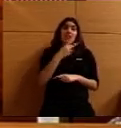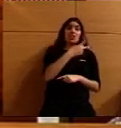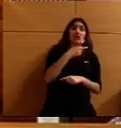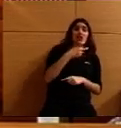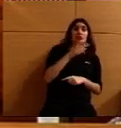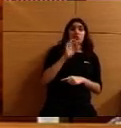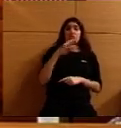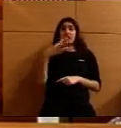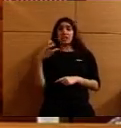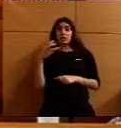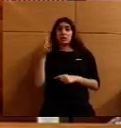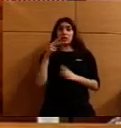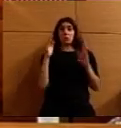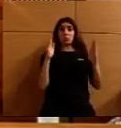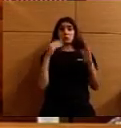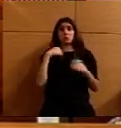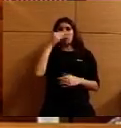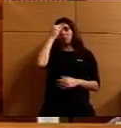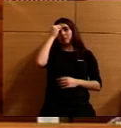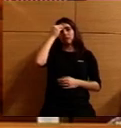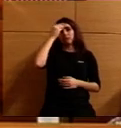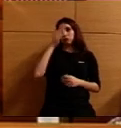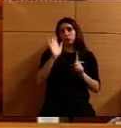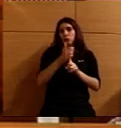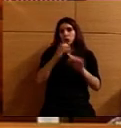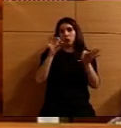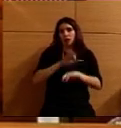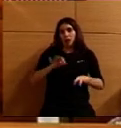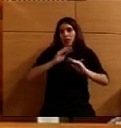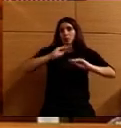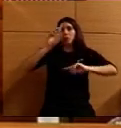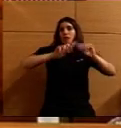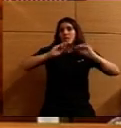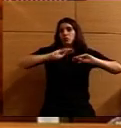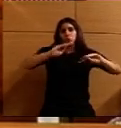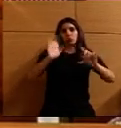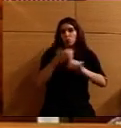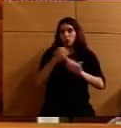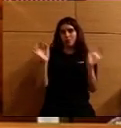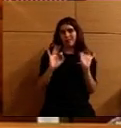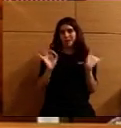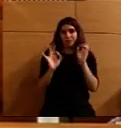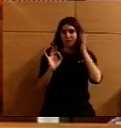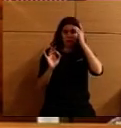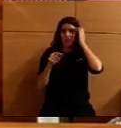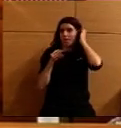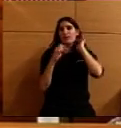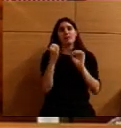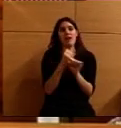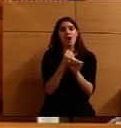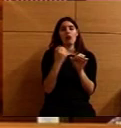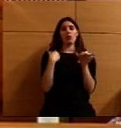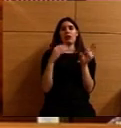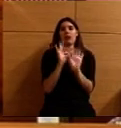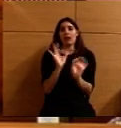i 300 euros, que pense que no venen a solucionar els problemes ni d'ocupació ni que puguen